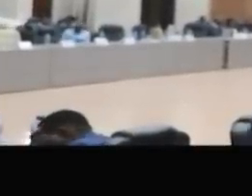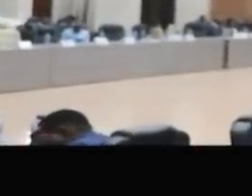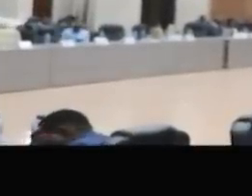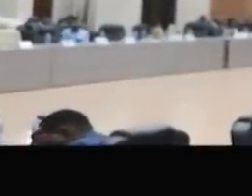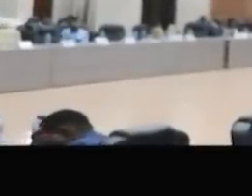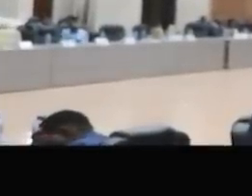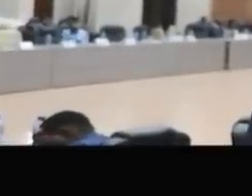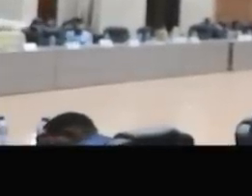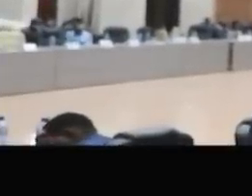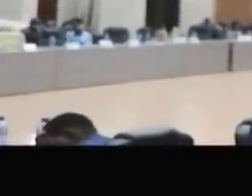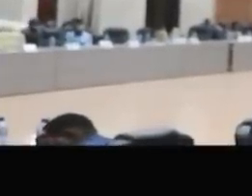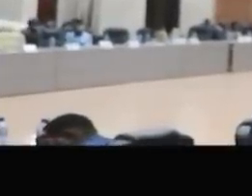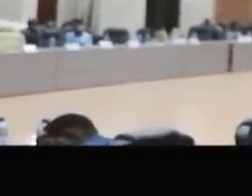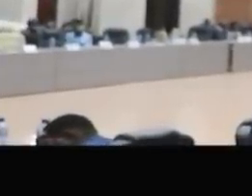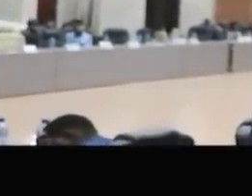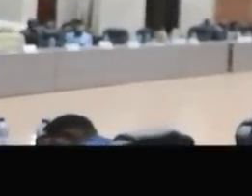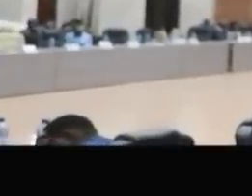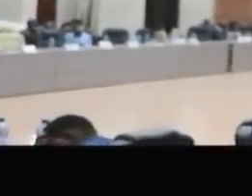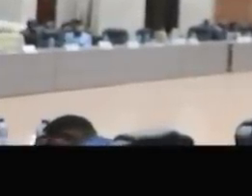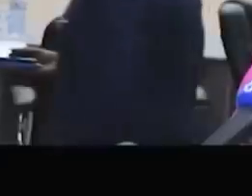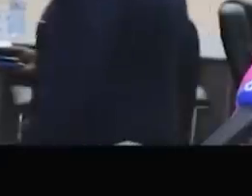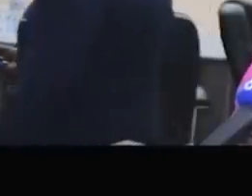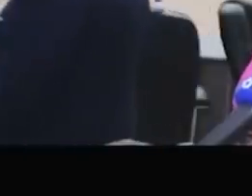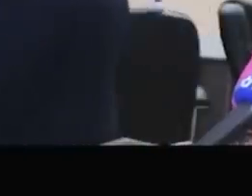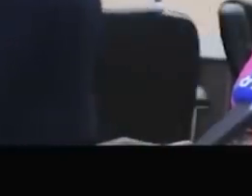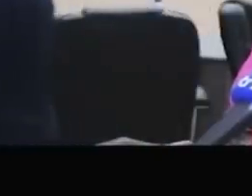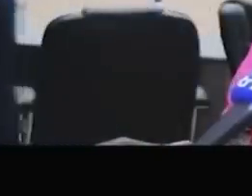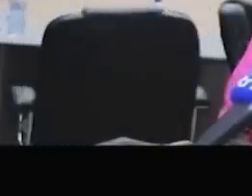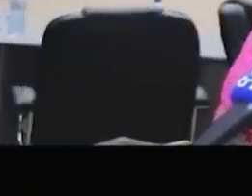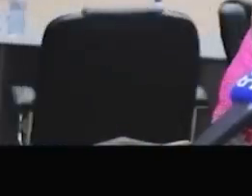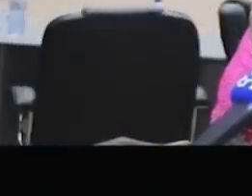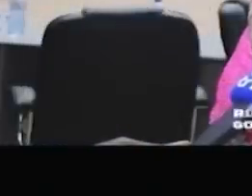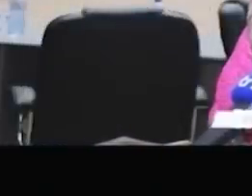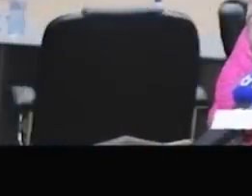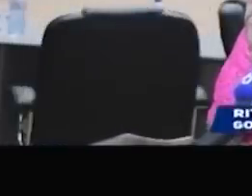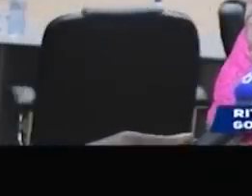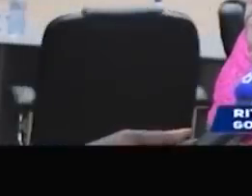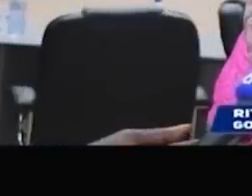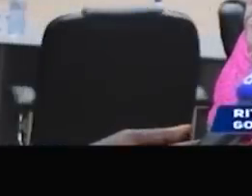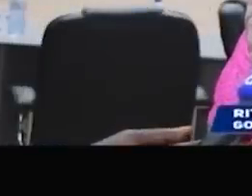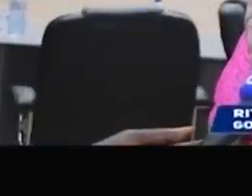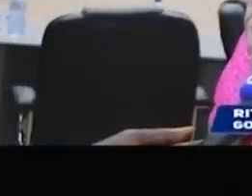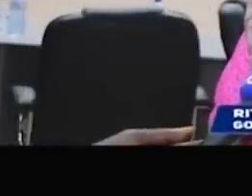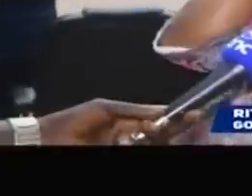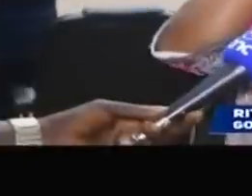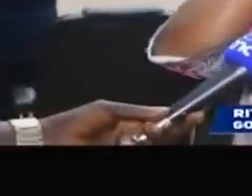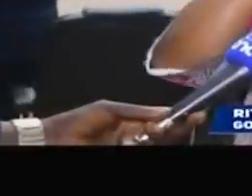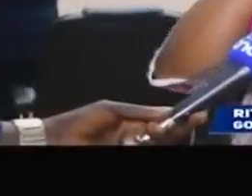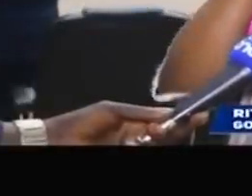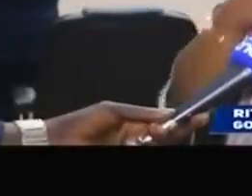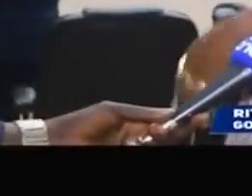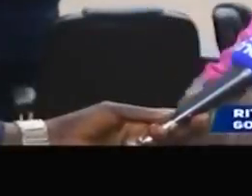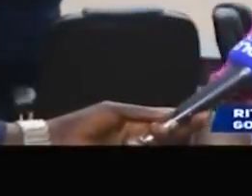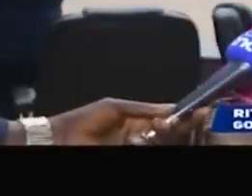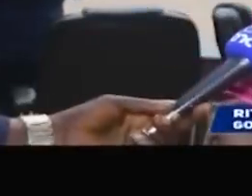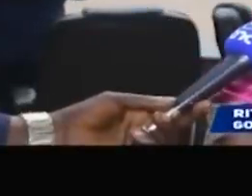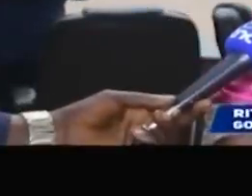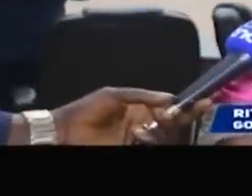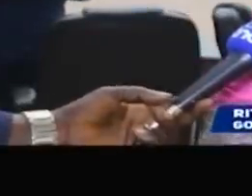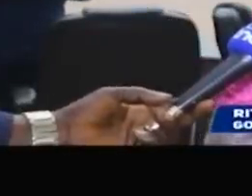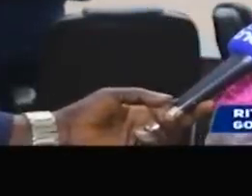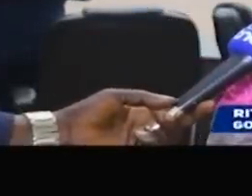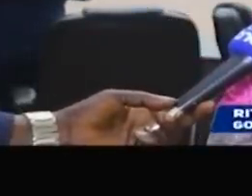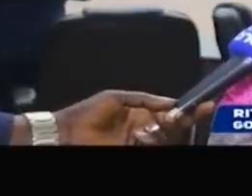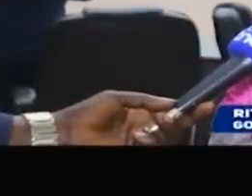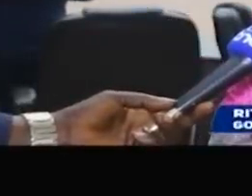principes fondamentaux de l'Union sacrée. Très très ému. Déjà de faire cette première réunion, l'Union sacrée est